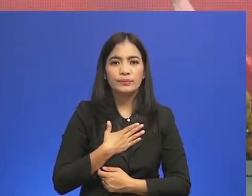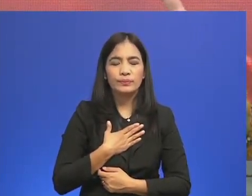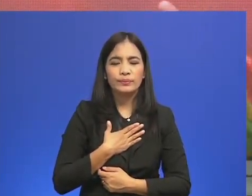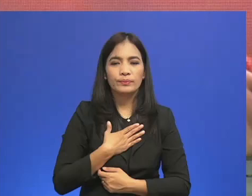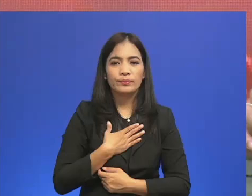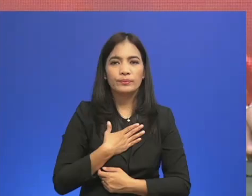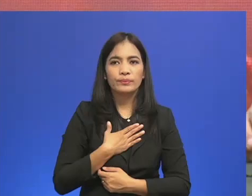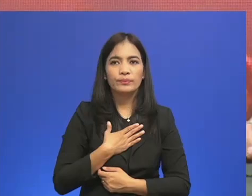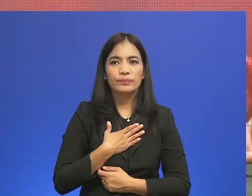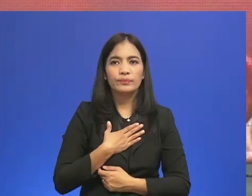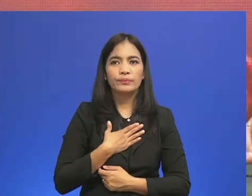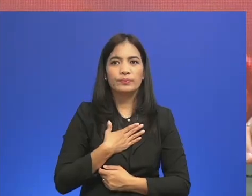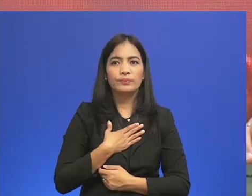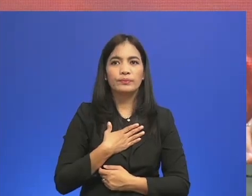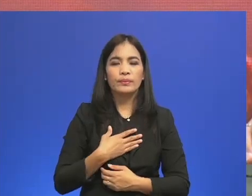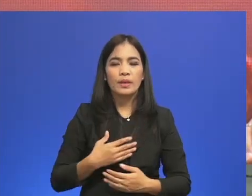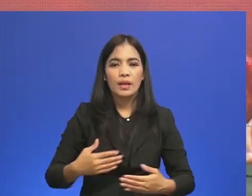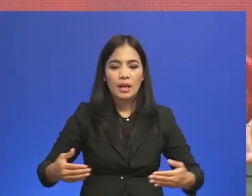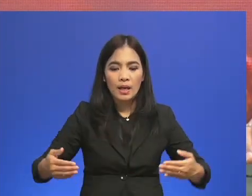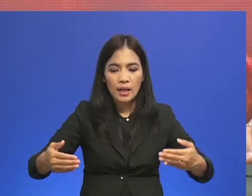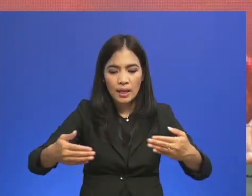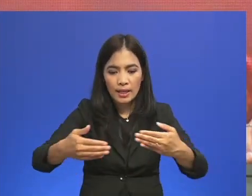Lindungi aku, Bapa.